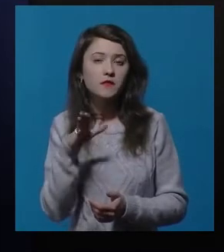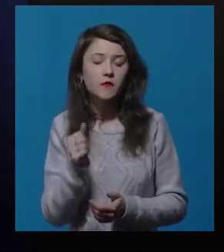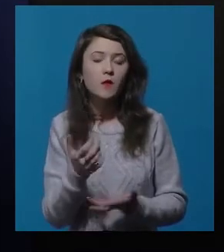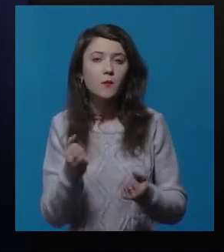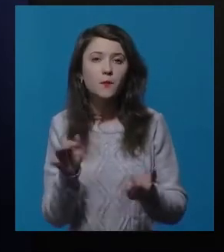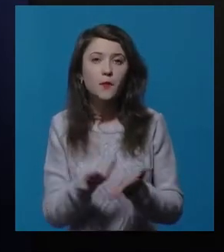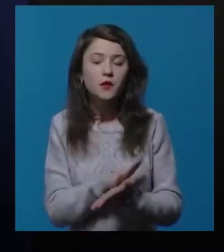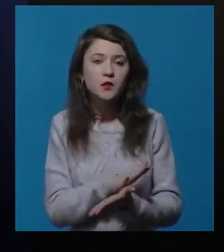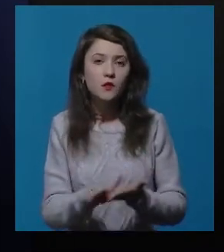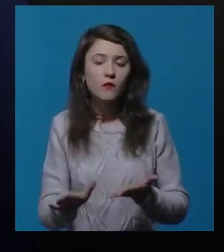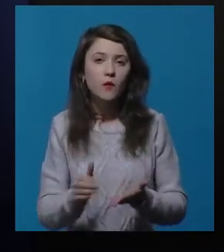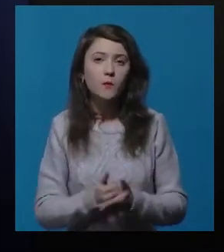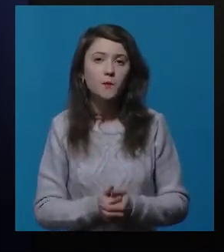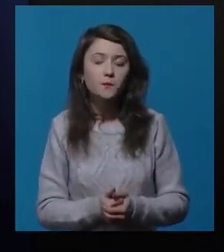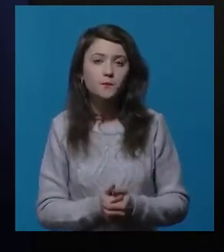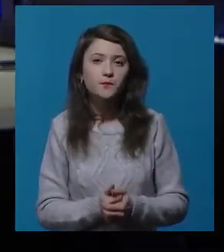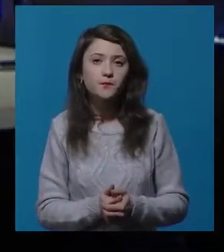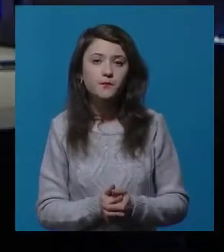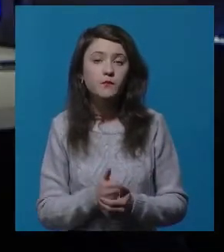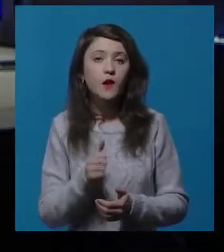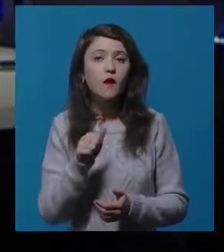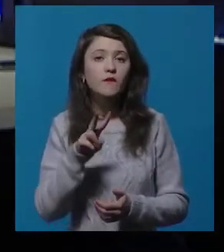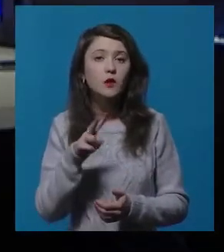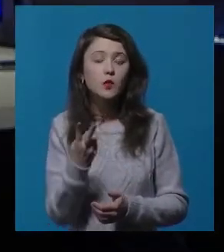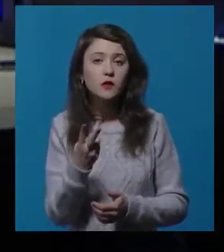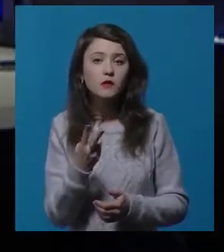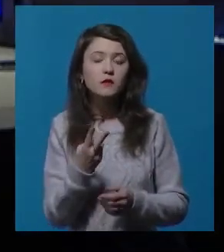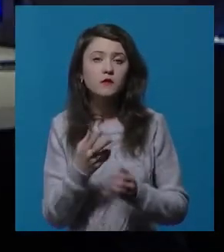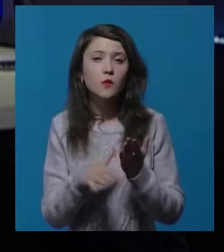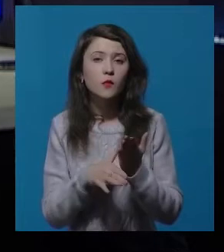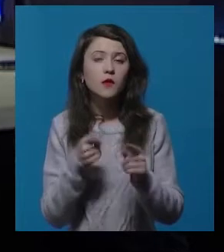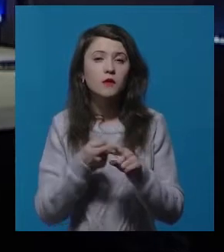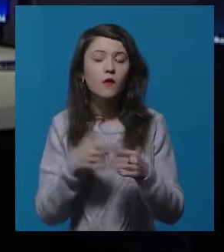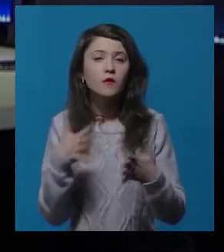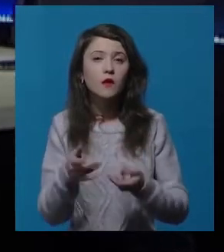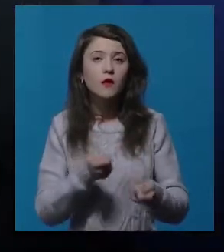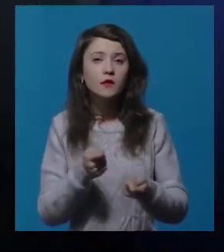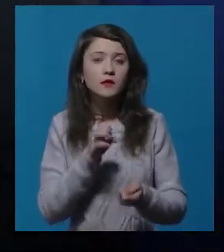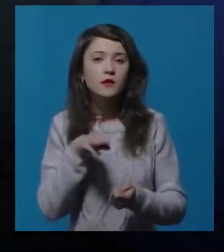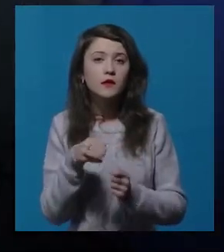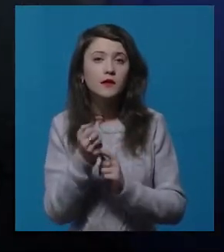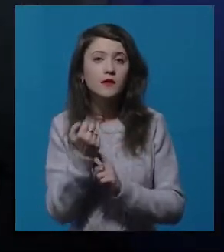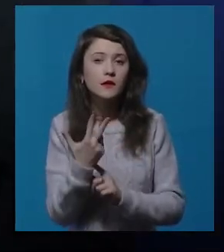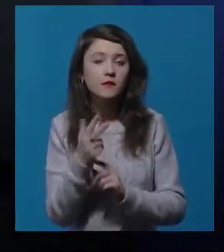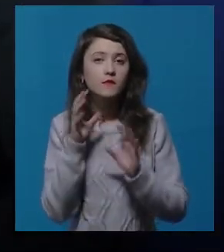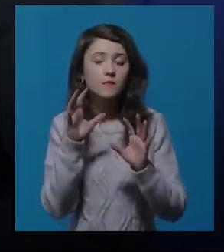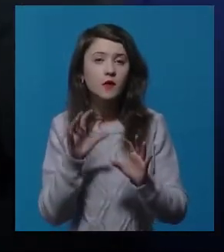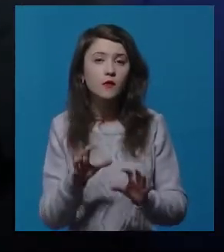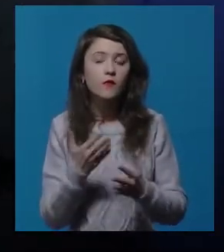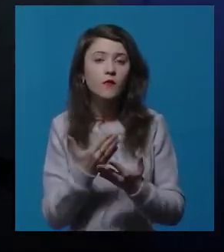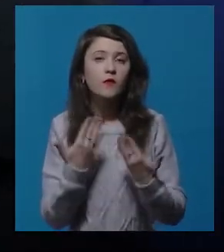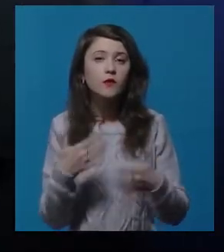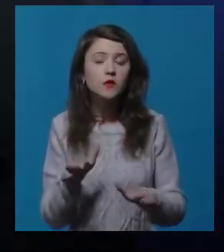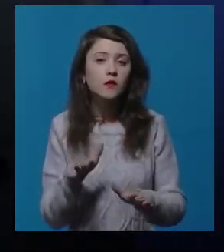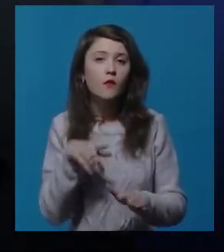безоплатно. І вторинна правова допомога, вона вже регулюється статтею 13 відповідного закону, і вона вже